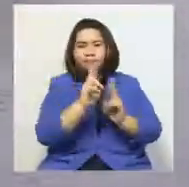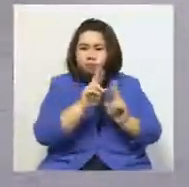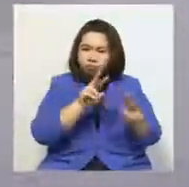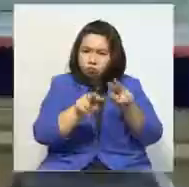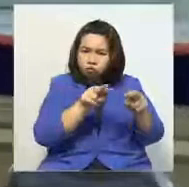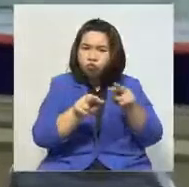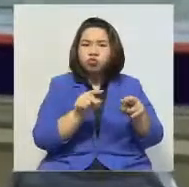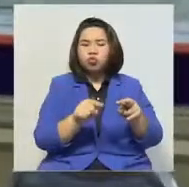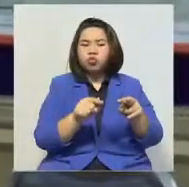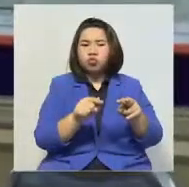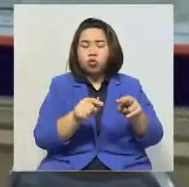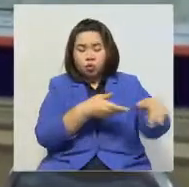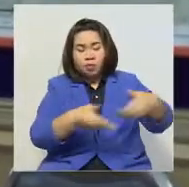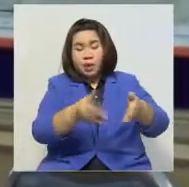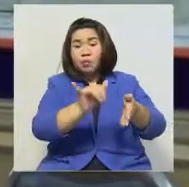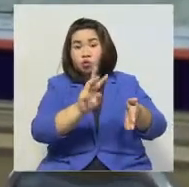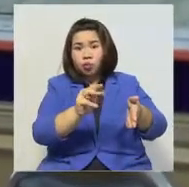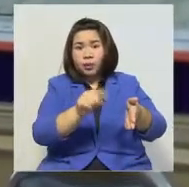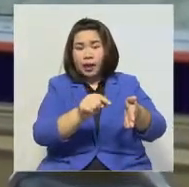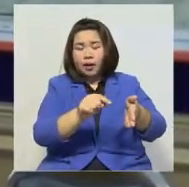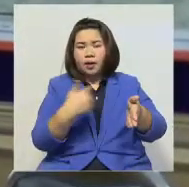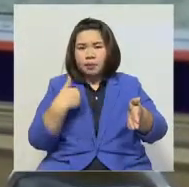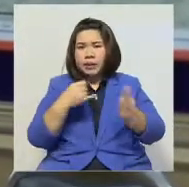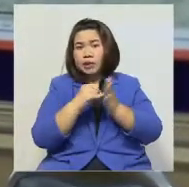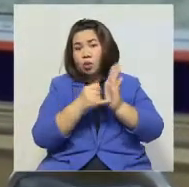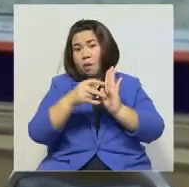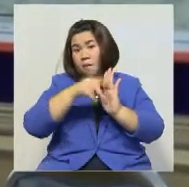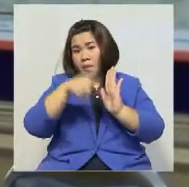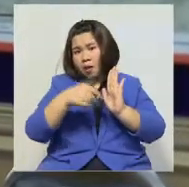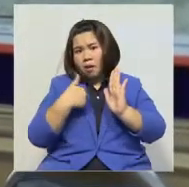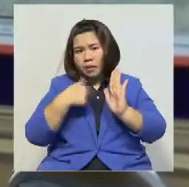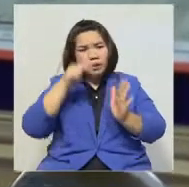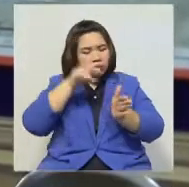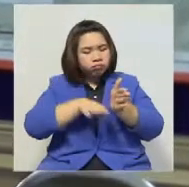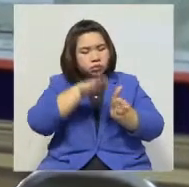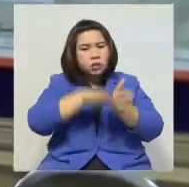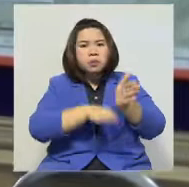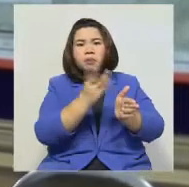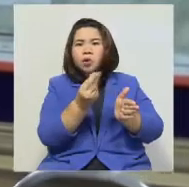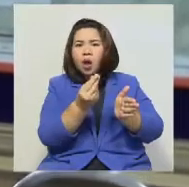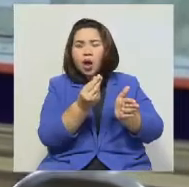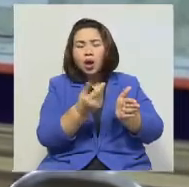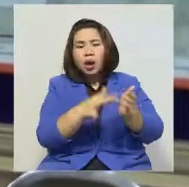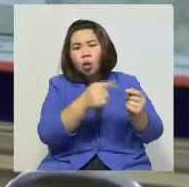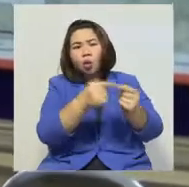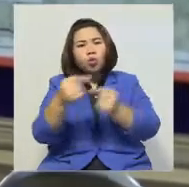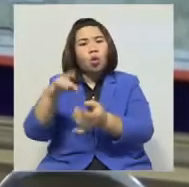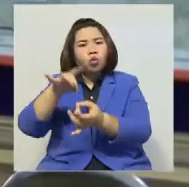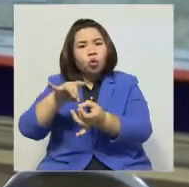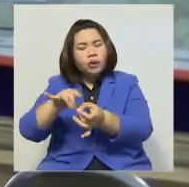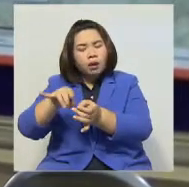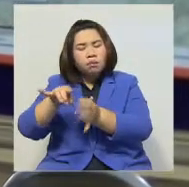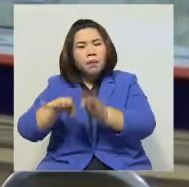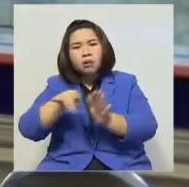ว่าแม่น้ำยมที่จังหวัดแพร่จะมีปริมาณเท่าไหร่แล้วจะไหลเข้าสู่จังหวัดสุโขทัยเท่า